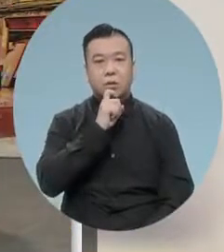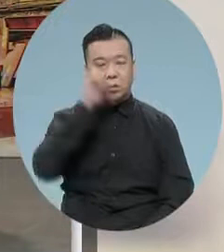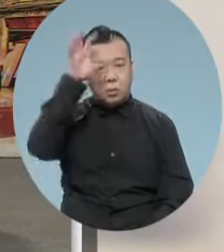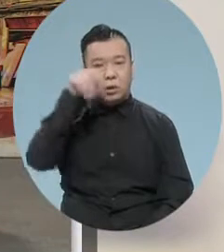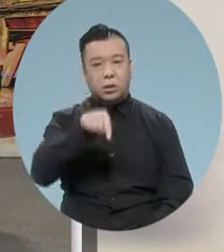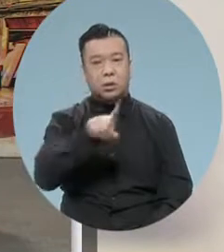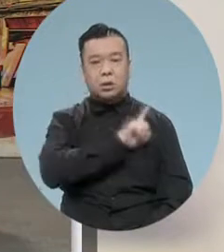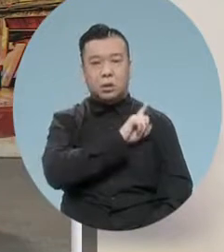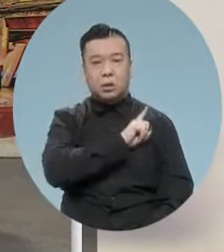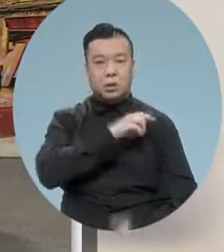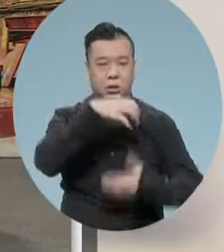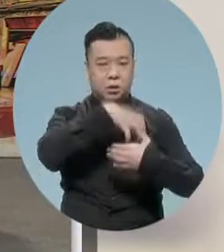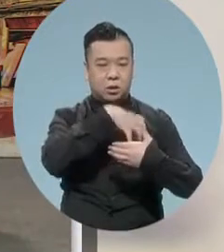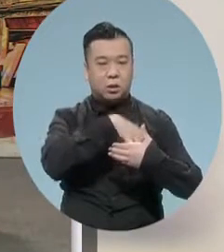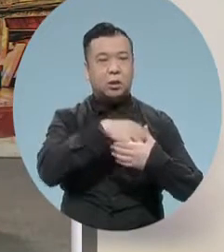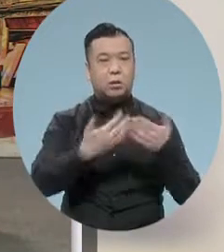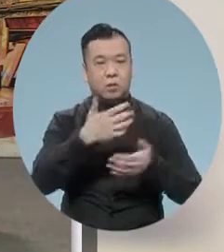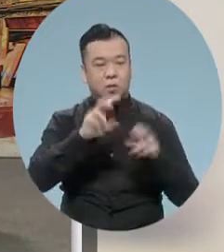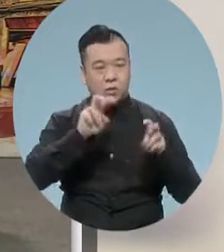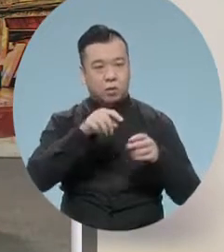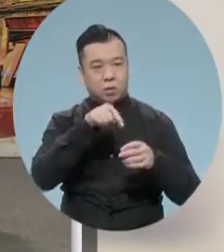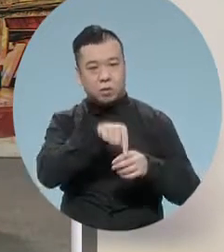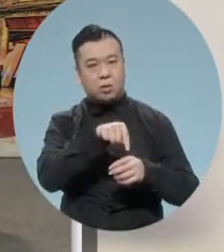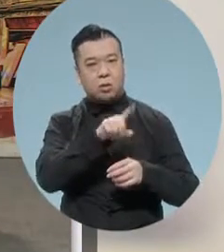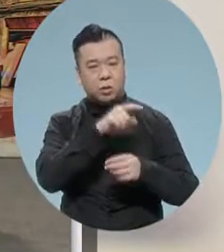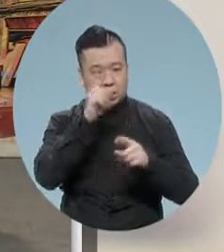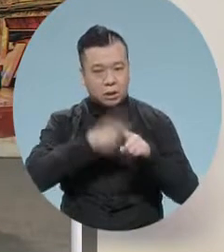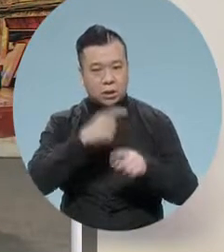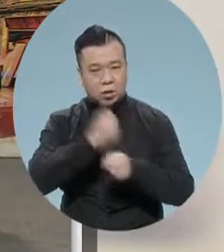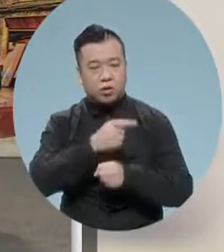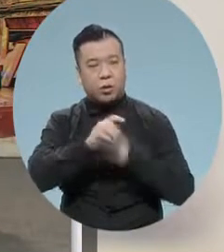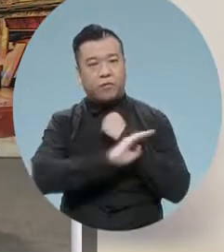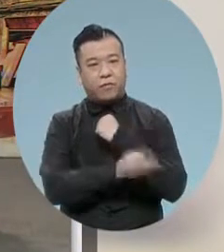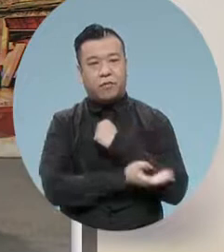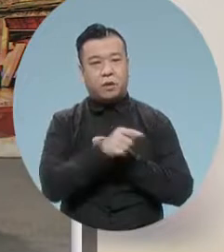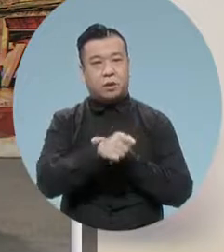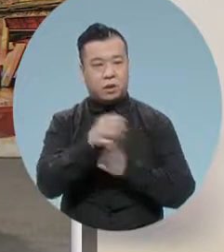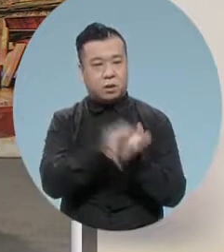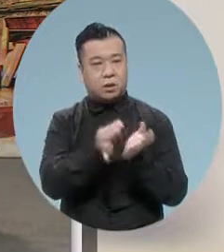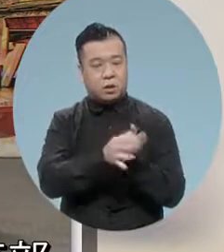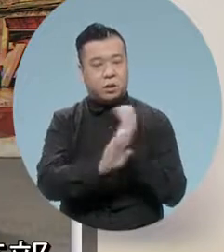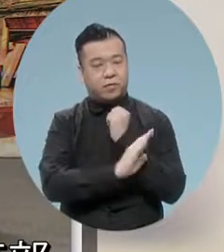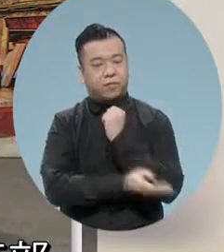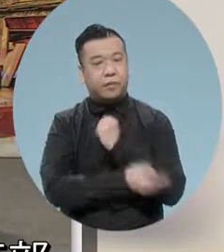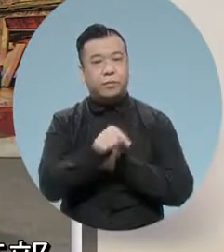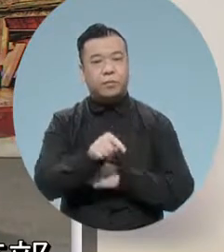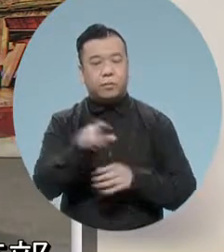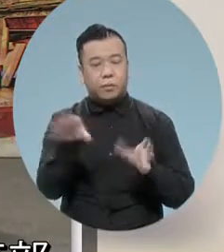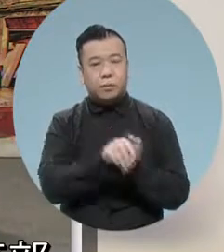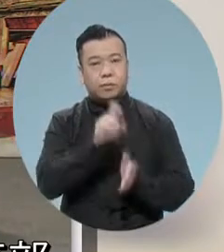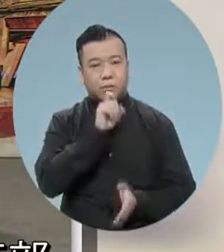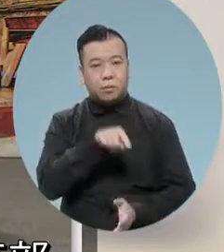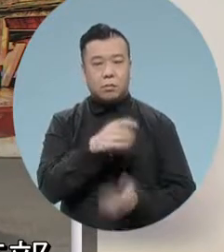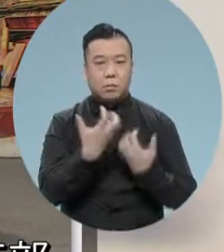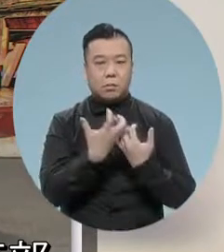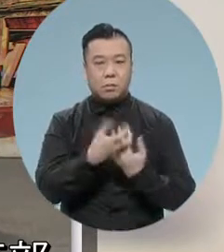些在他們省內或者核區內呢所實行的法律，這些是我們叫地方性法規。那麼總共呢，這個